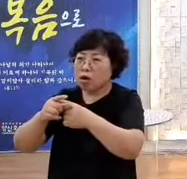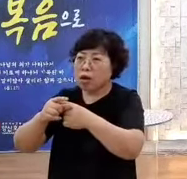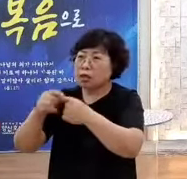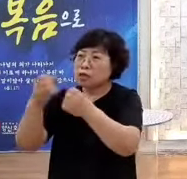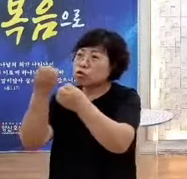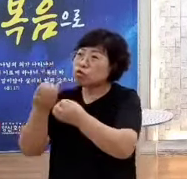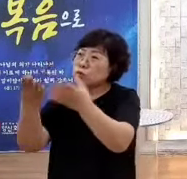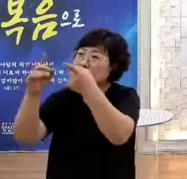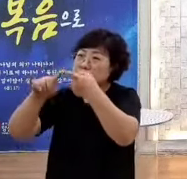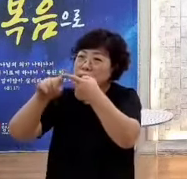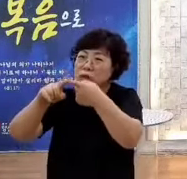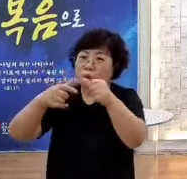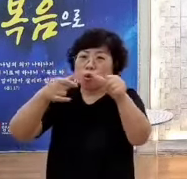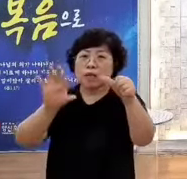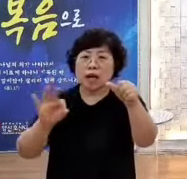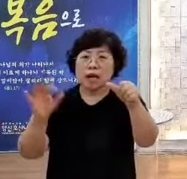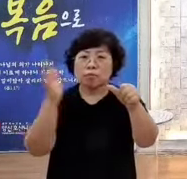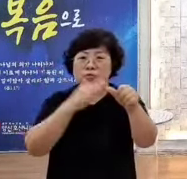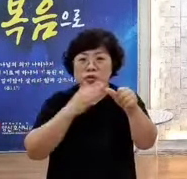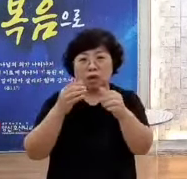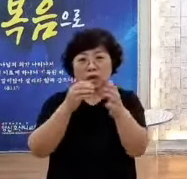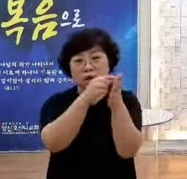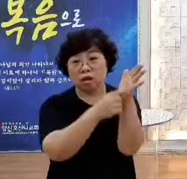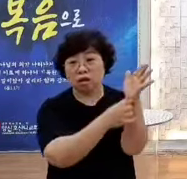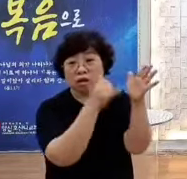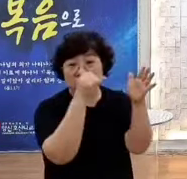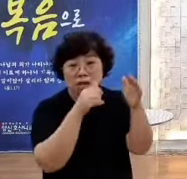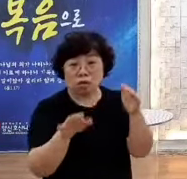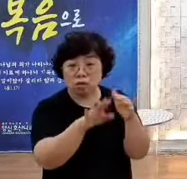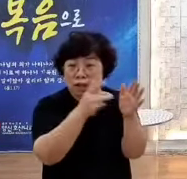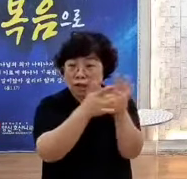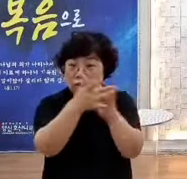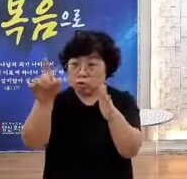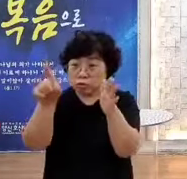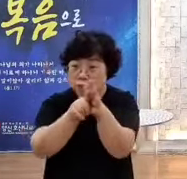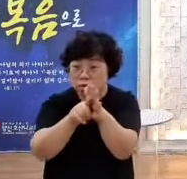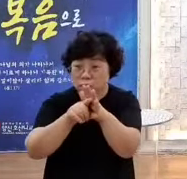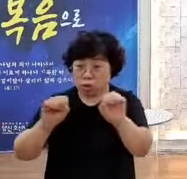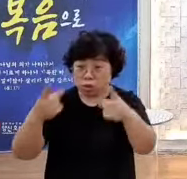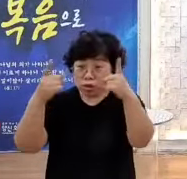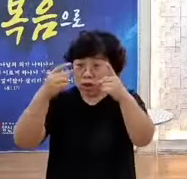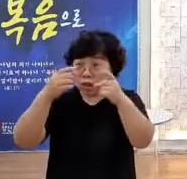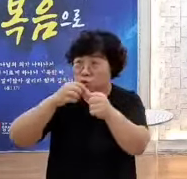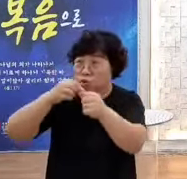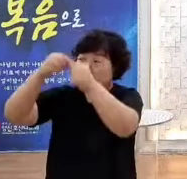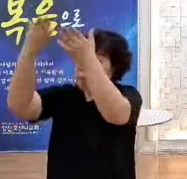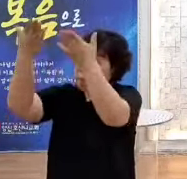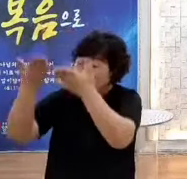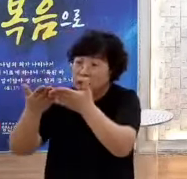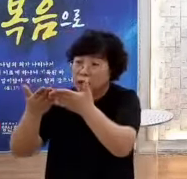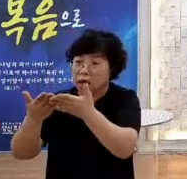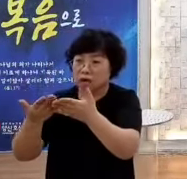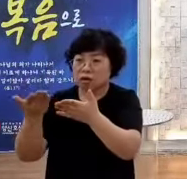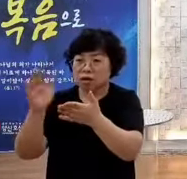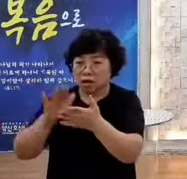있습니다. 우리는 그냥 그러면 예수 믿어서 구원받았어요? 그러면 그날, 마지막 그날 거기서 뿐만